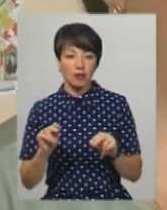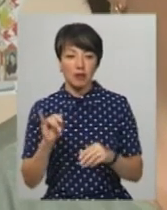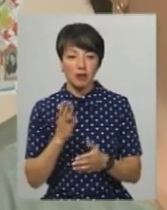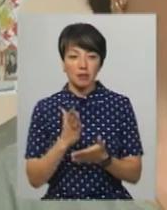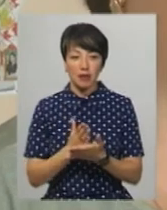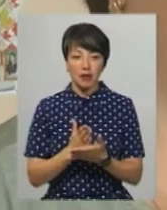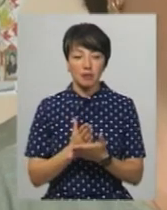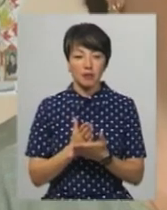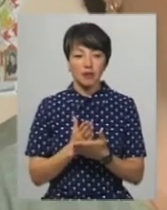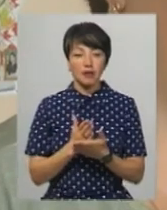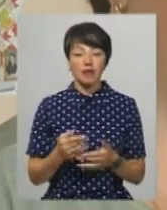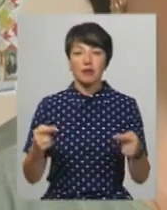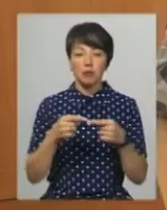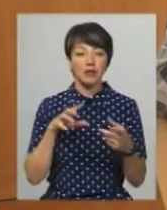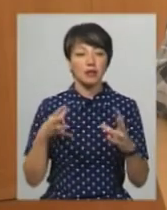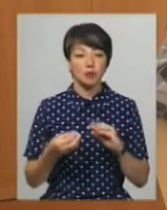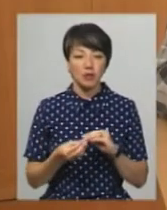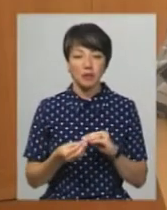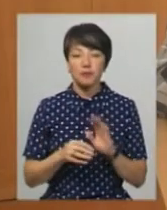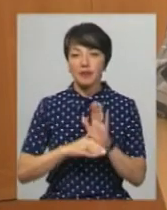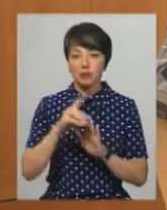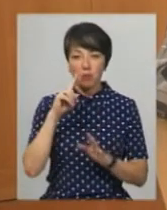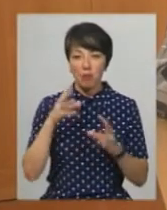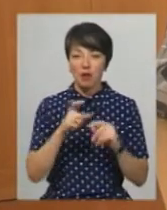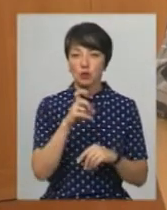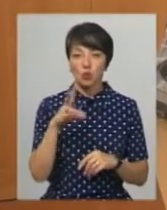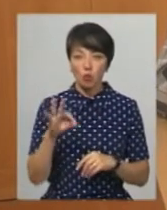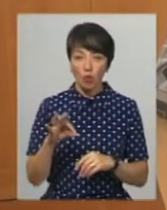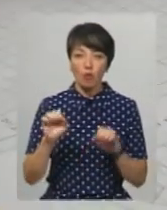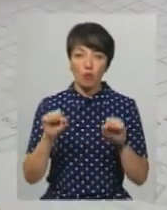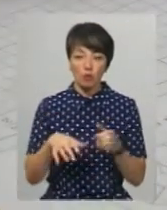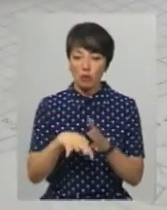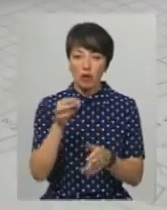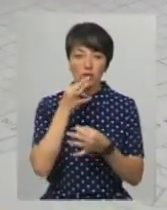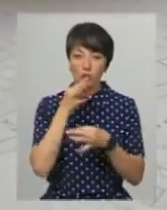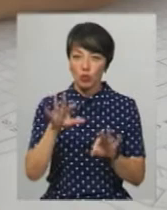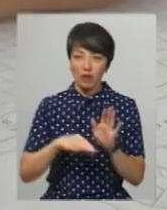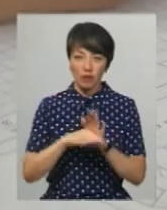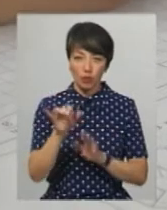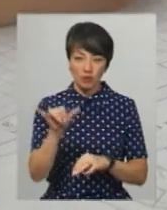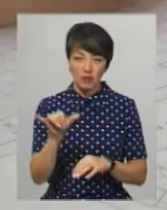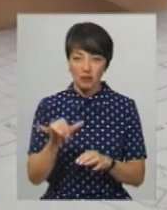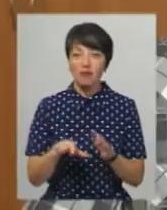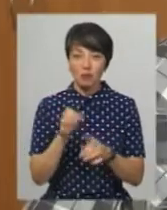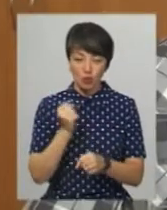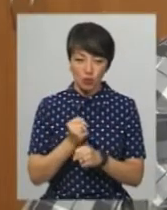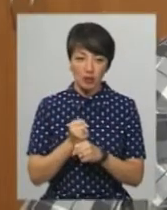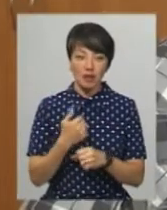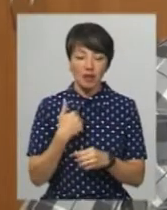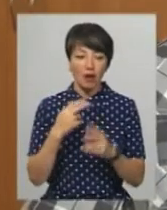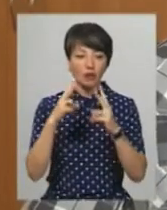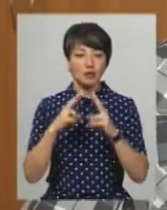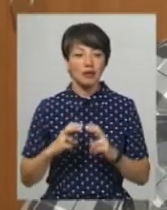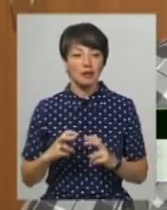маємо відповідні результати. Із високими балами ЗНО Віктор може обирати будь-який виш і, каже, вибір зробив. Я